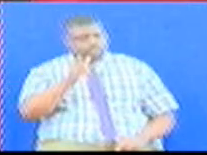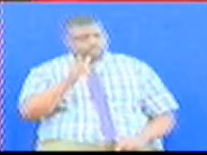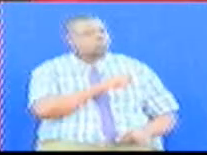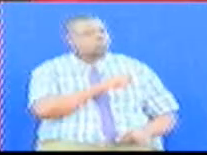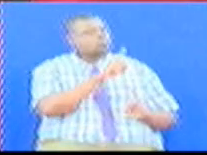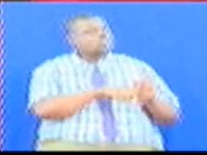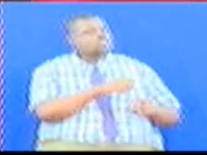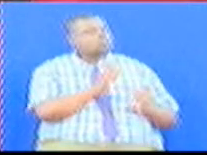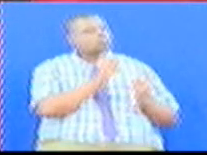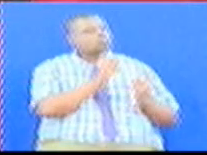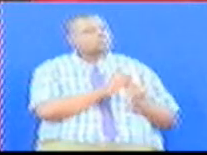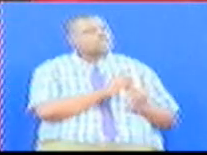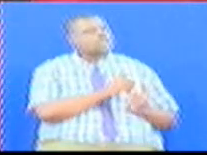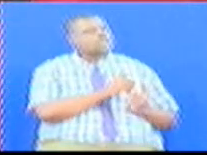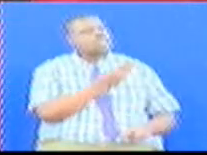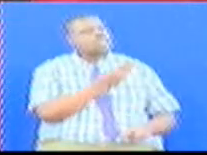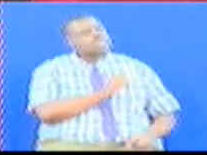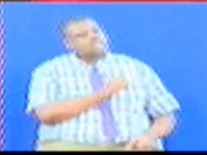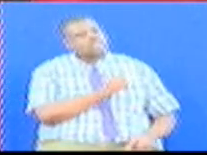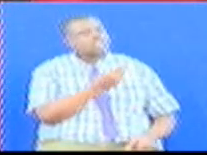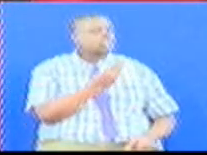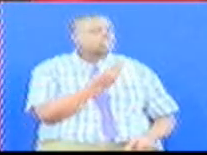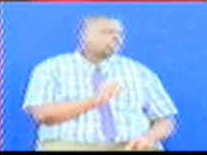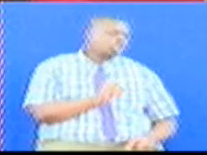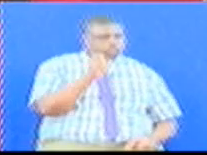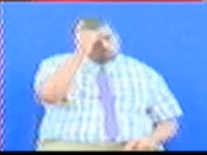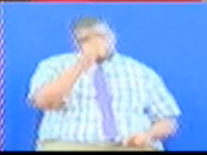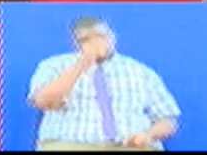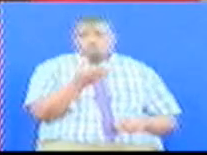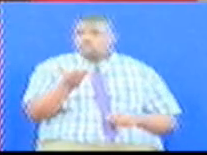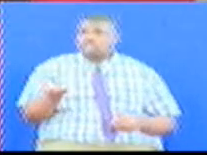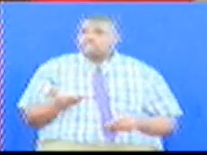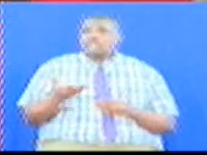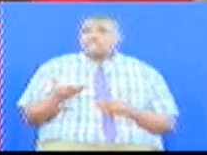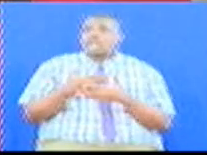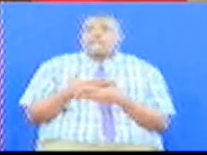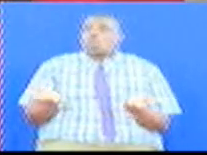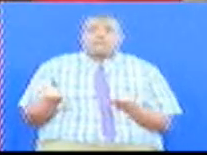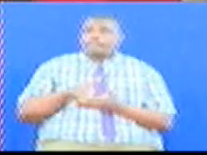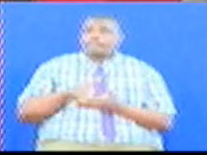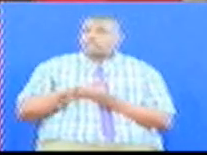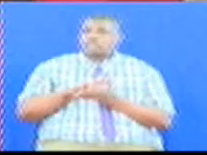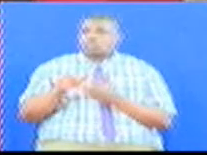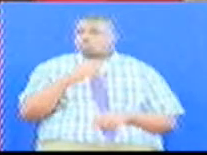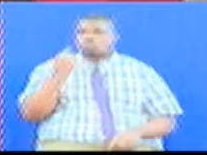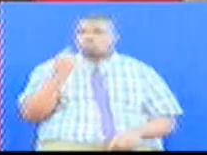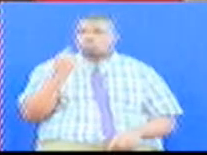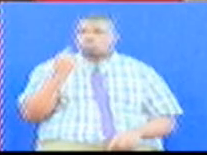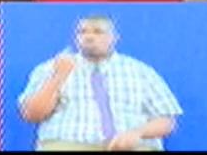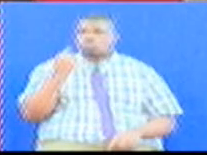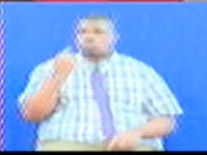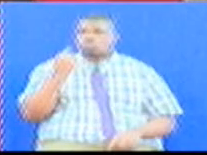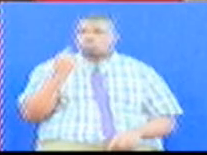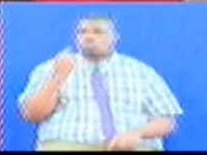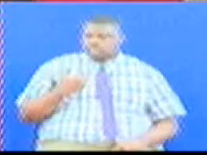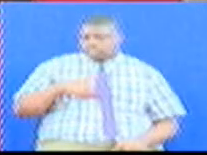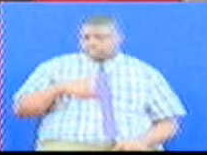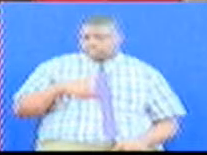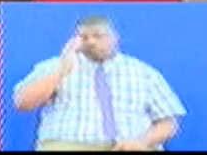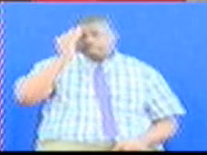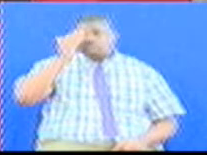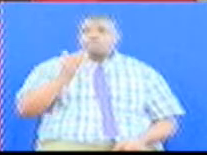kuulizia unakutana na ng'ombe labda 30 au 20, na wengine wale wanakuwa hawana maelezo ya kutosha. Sasa nataka tujue serikali